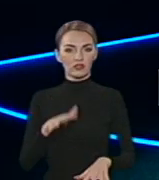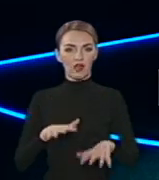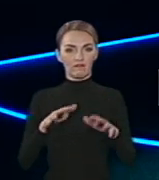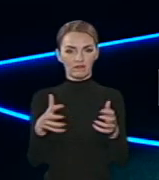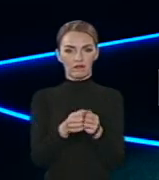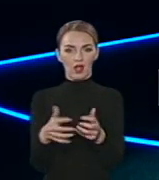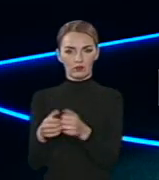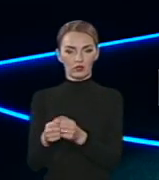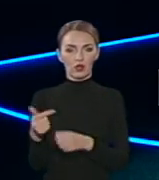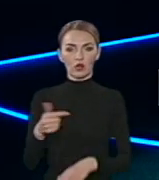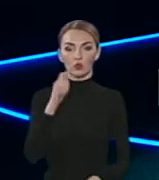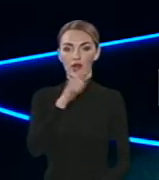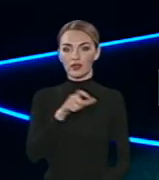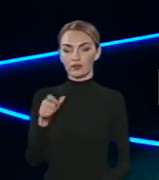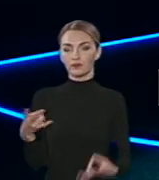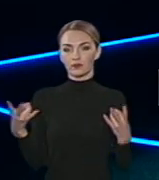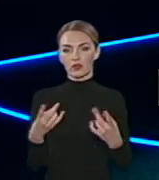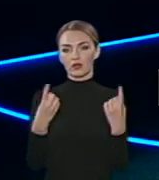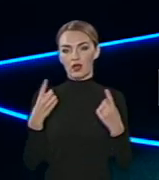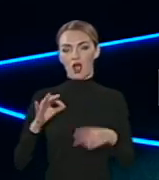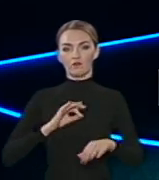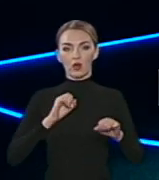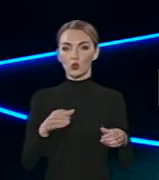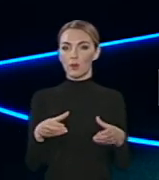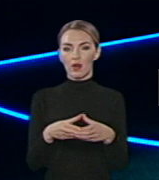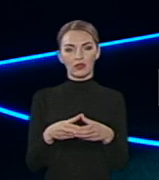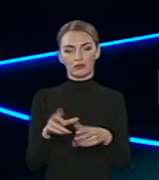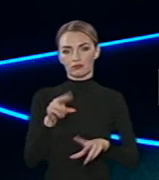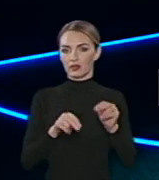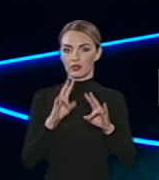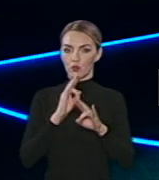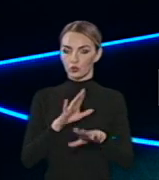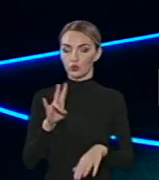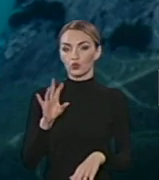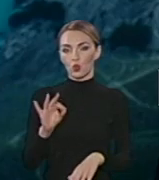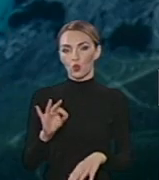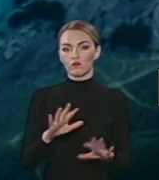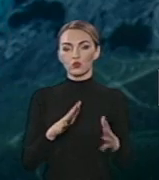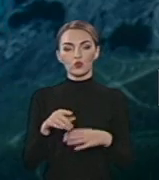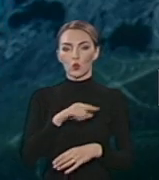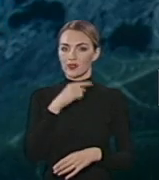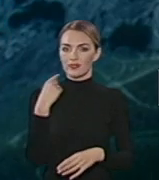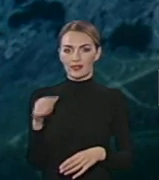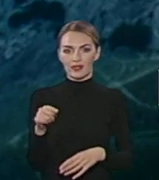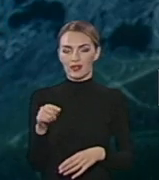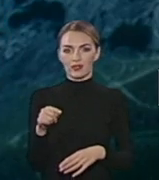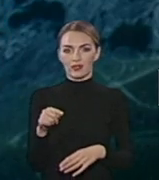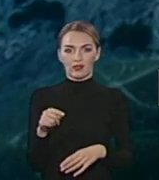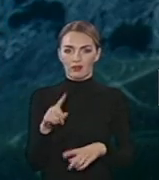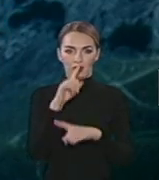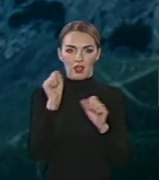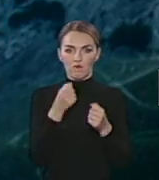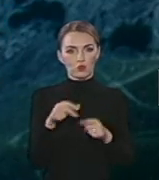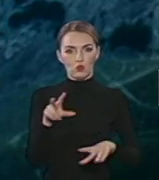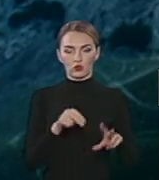граждан Украины и требуется формирование большой адвокатской команды, все-таки не будет. Но в случае с Россией зарекаться ни от чего невозможно.